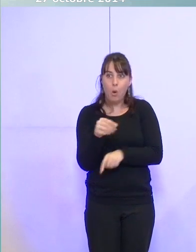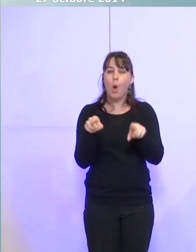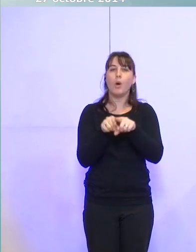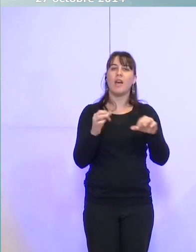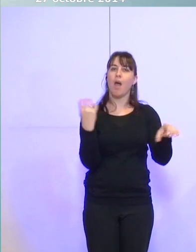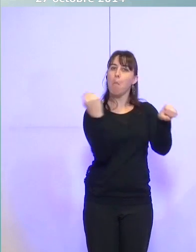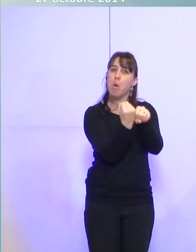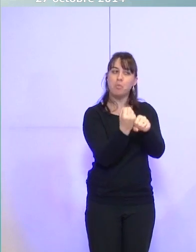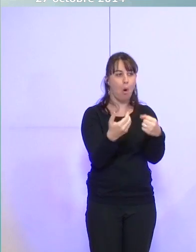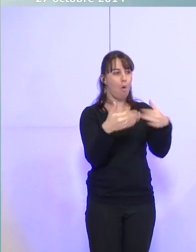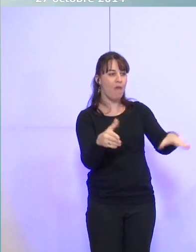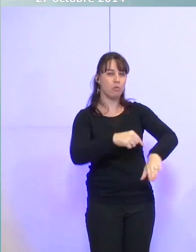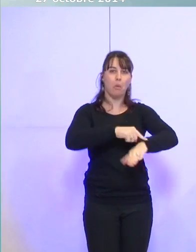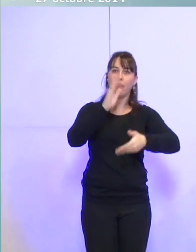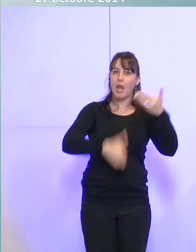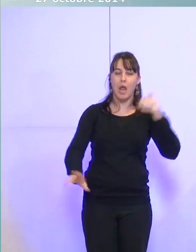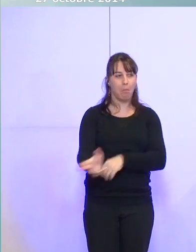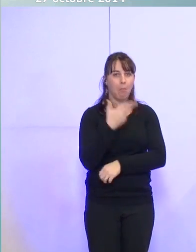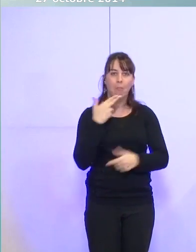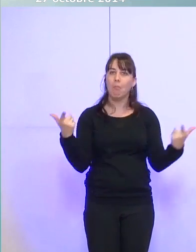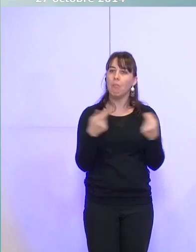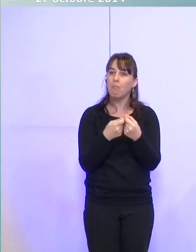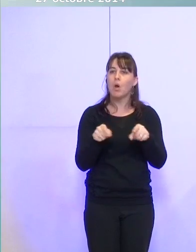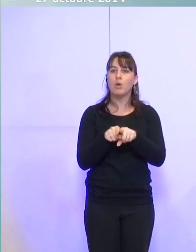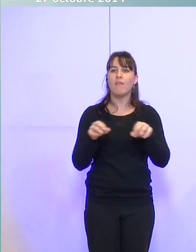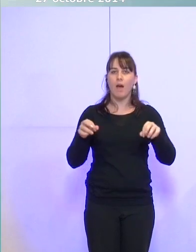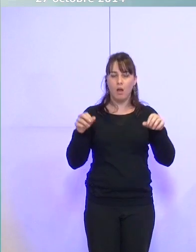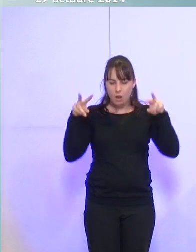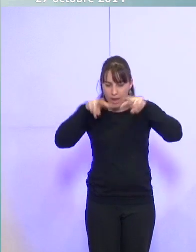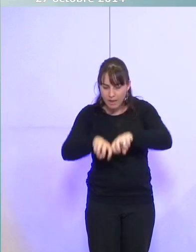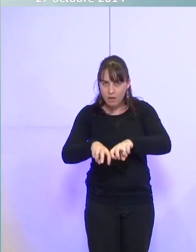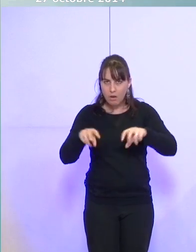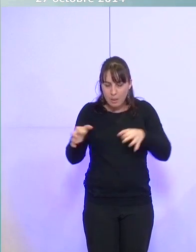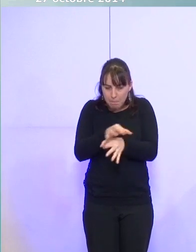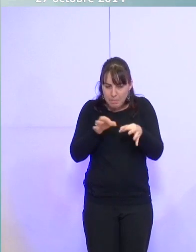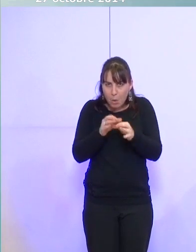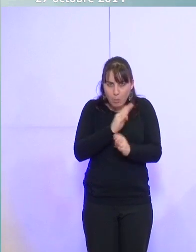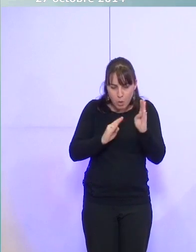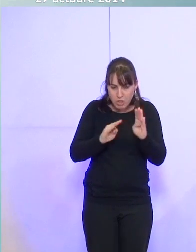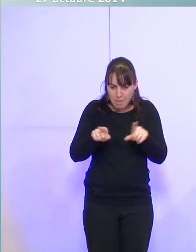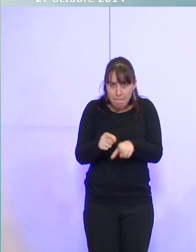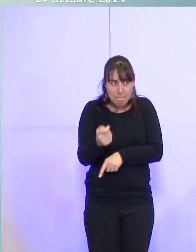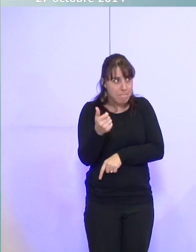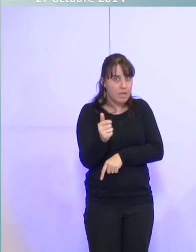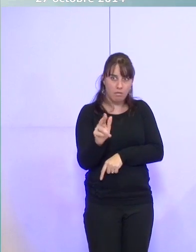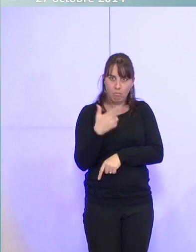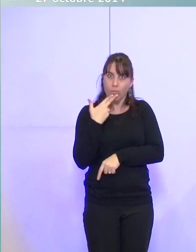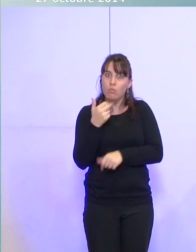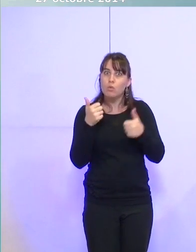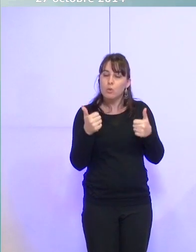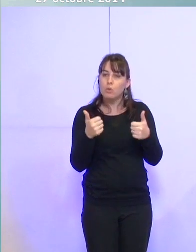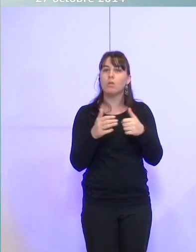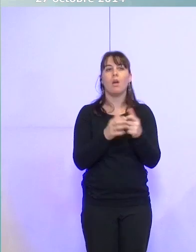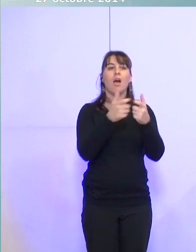branchements est parfait. Les indices de conformité microbiologique et physico-chimique sont presque parfaits. L'Agence régionale